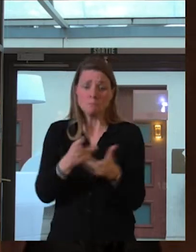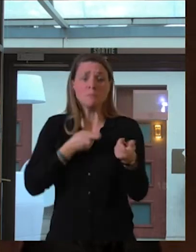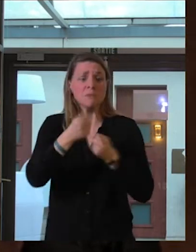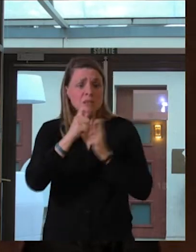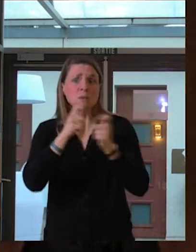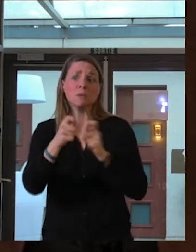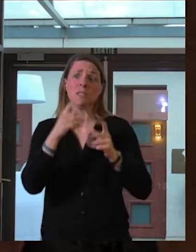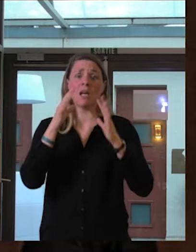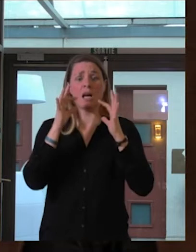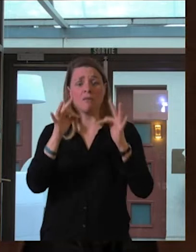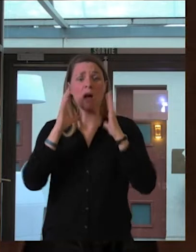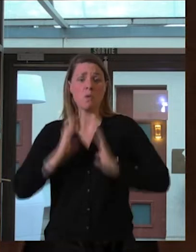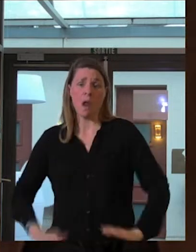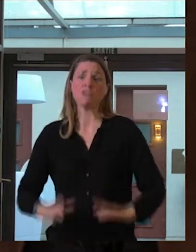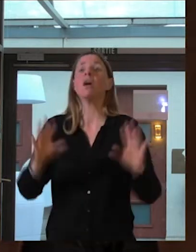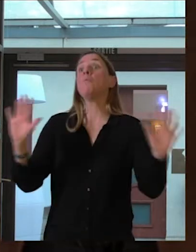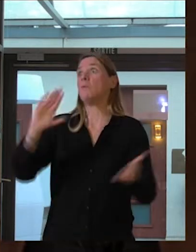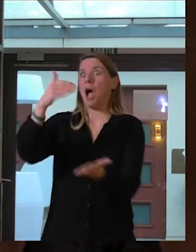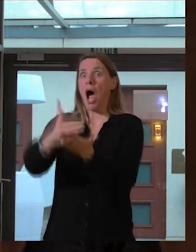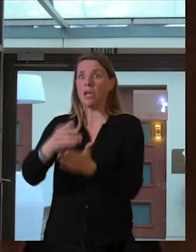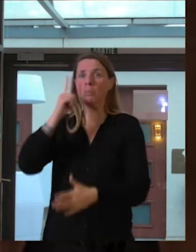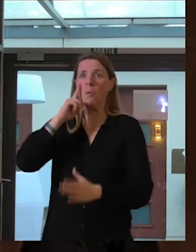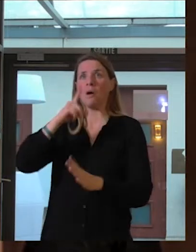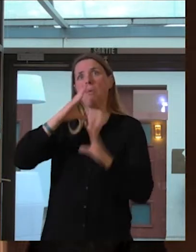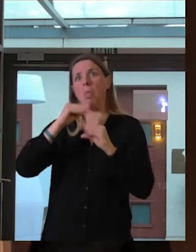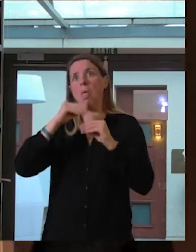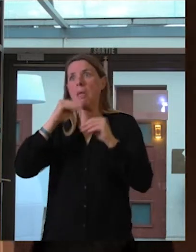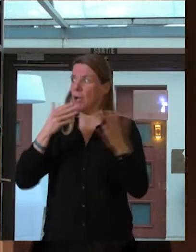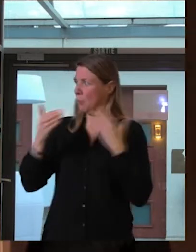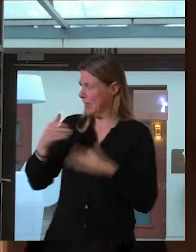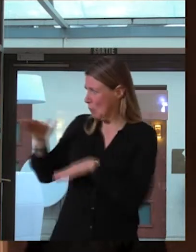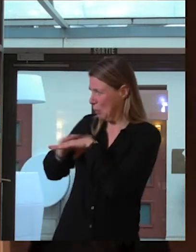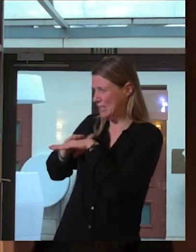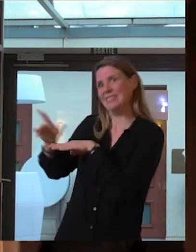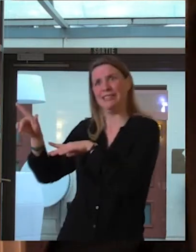très attentifs à tout ça. Voilà, je vais m'arrêter parce que je vais être plus long que les politiques.